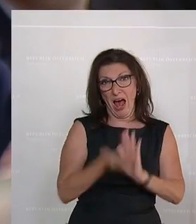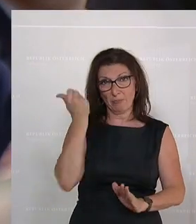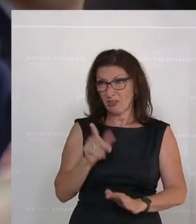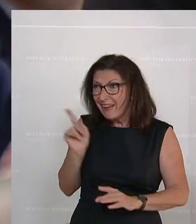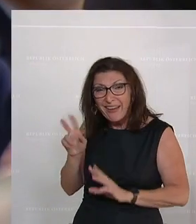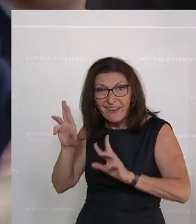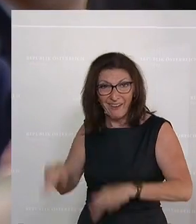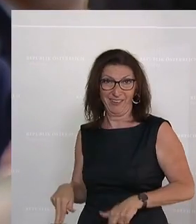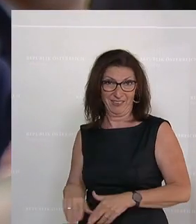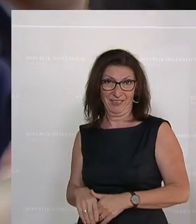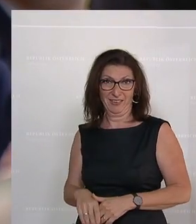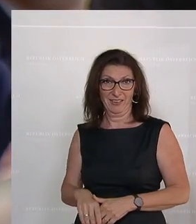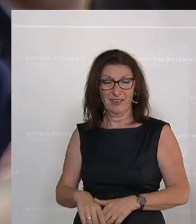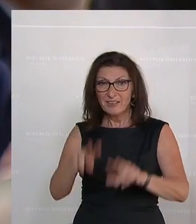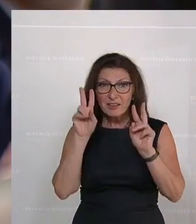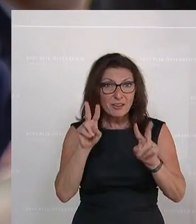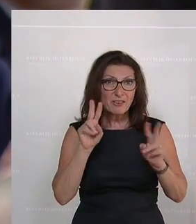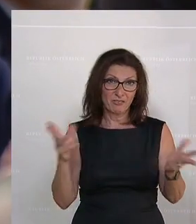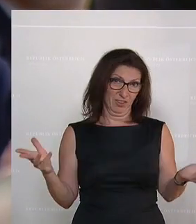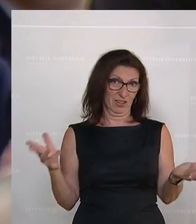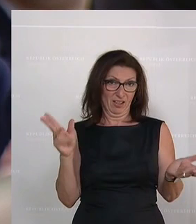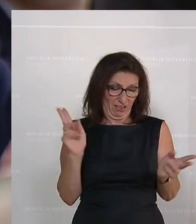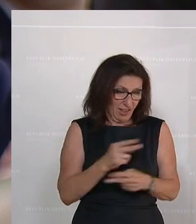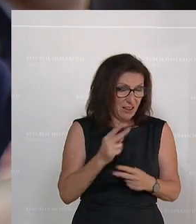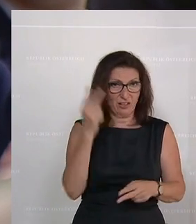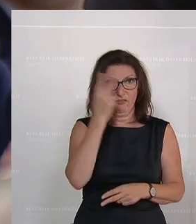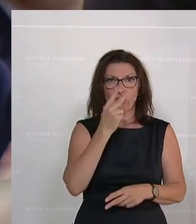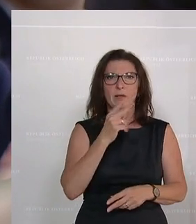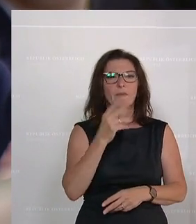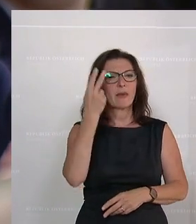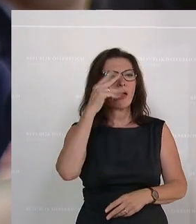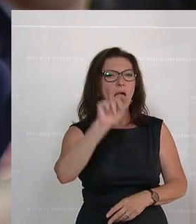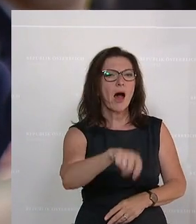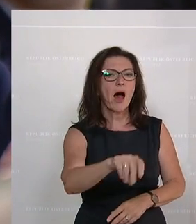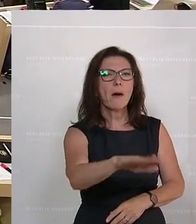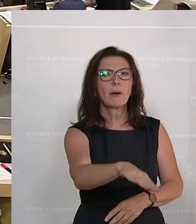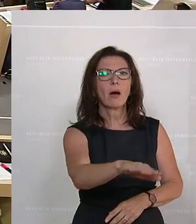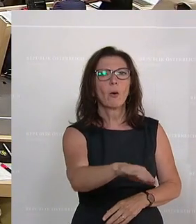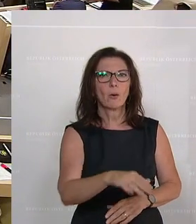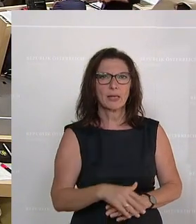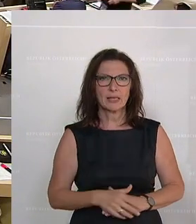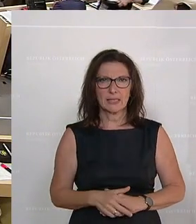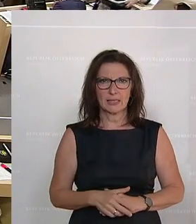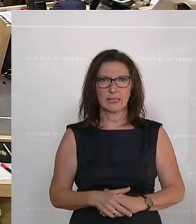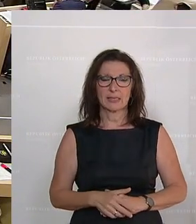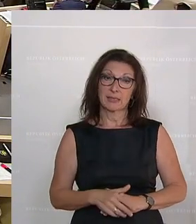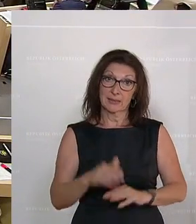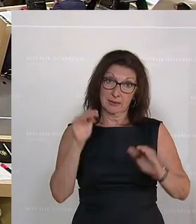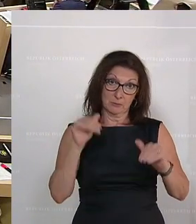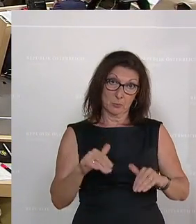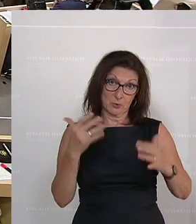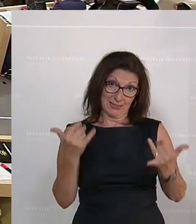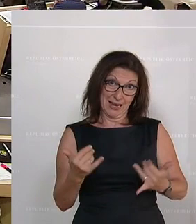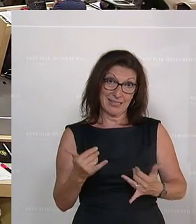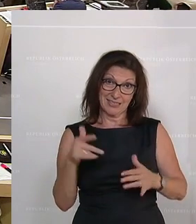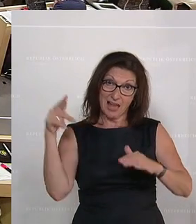ist wirklich nicht einzusehen herr abgeordneter will muss sie jetzt